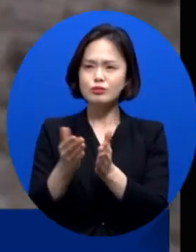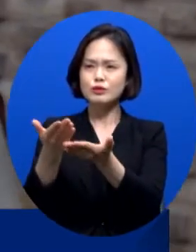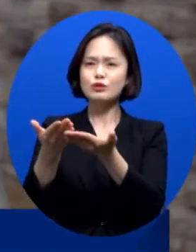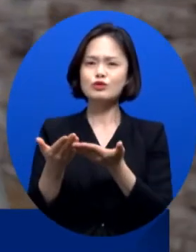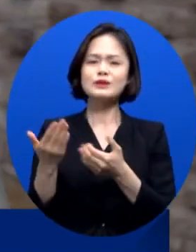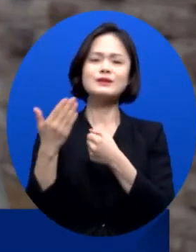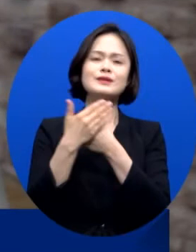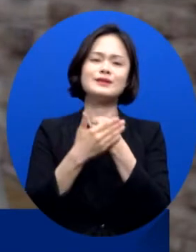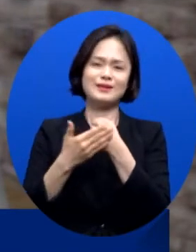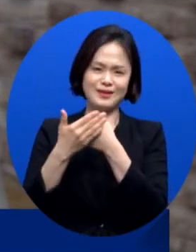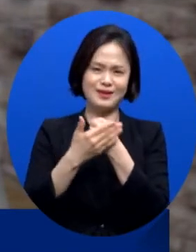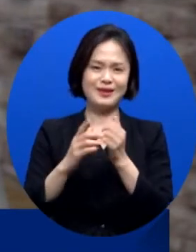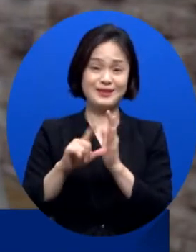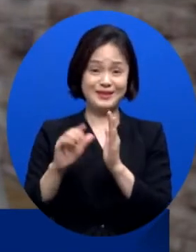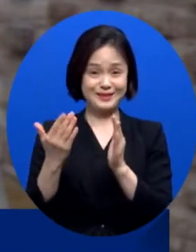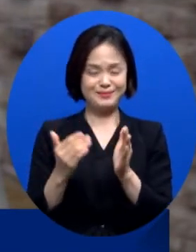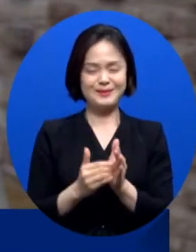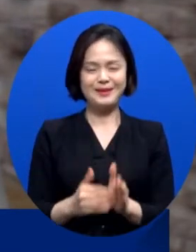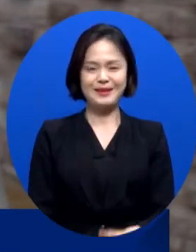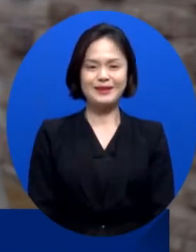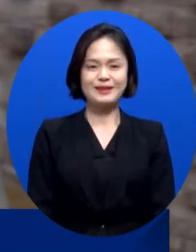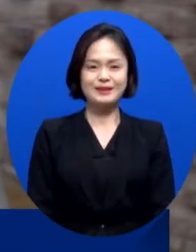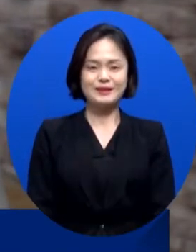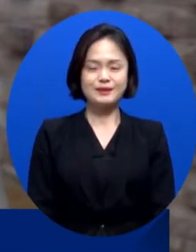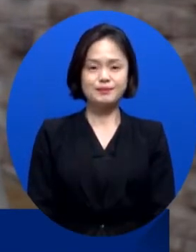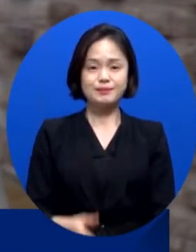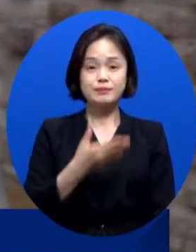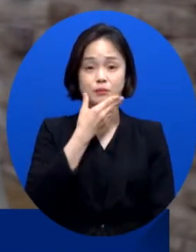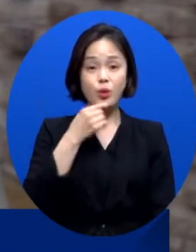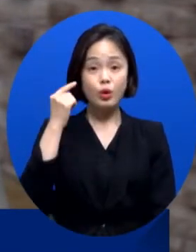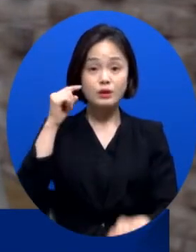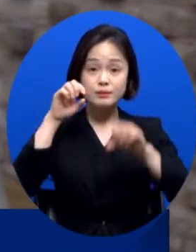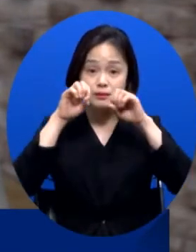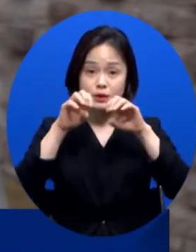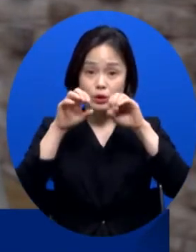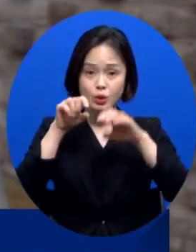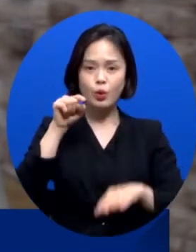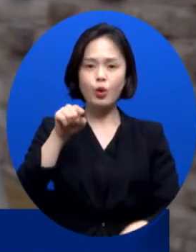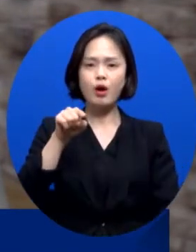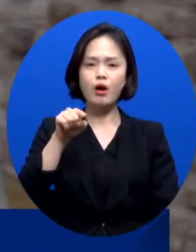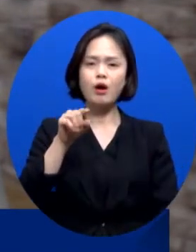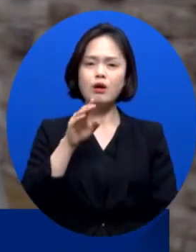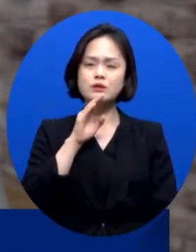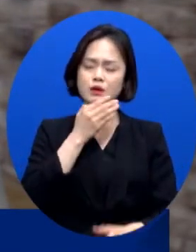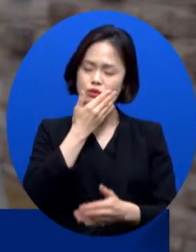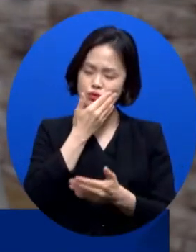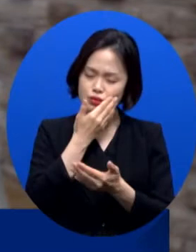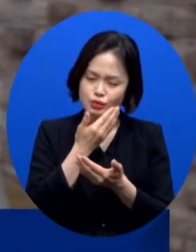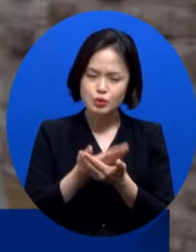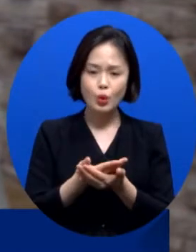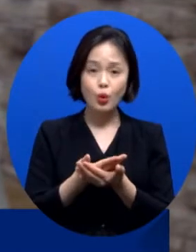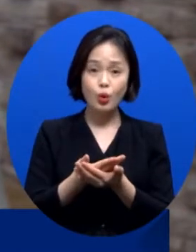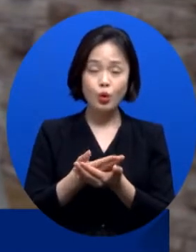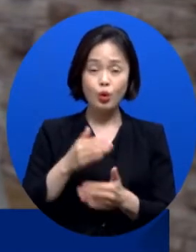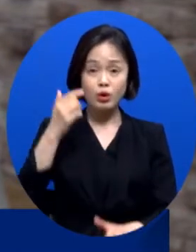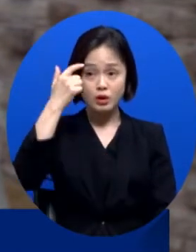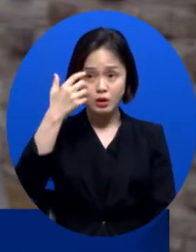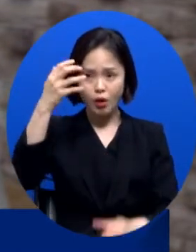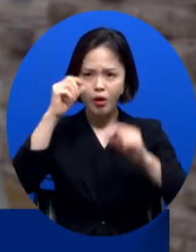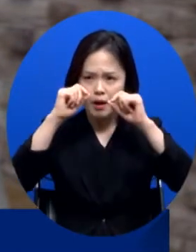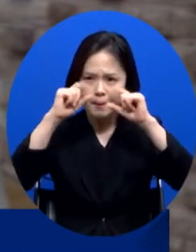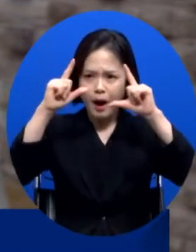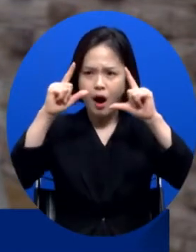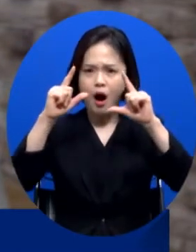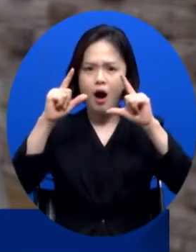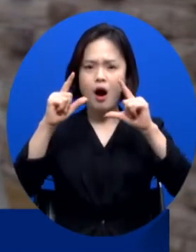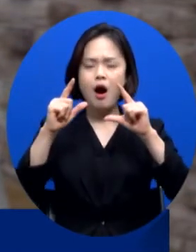순간들이었습니다. 이 복음 선교의 일들이 얼마나 중요한지 우리가 얼마나 깨어 있어야 되는지를 다시금 불을